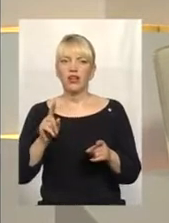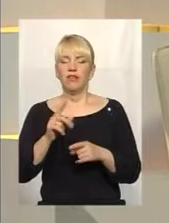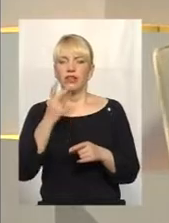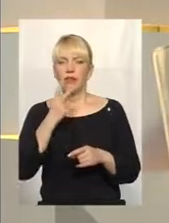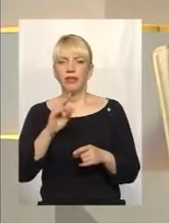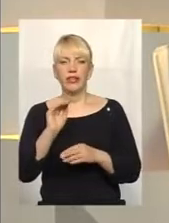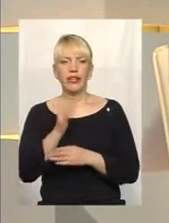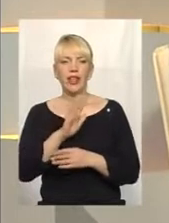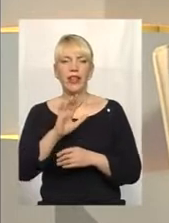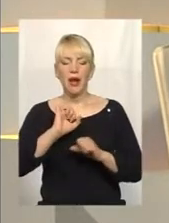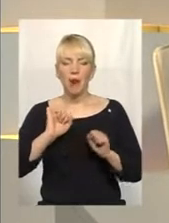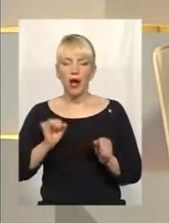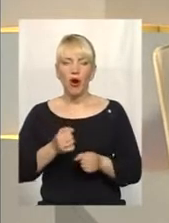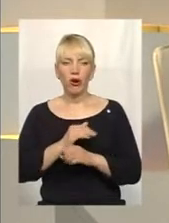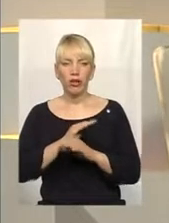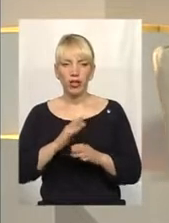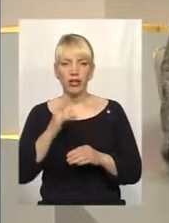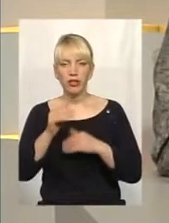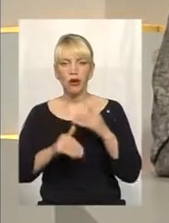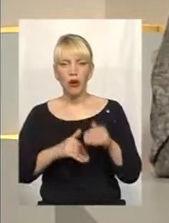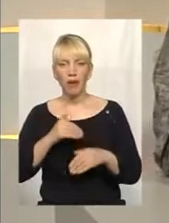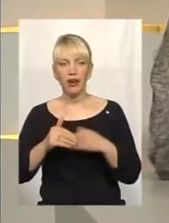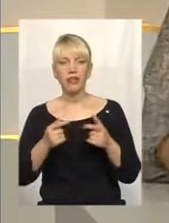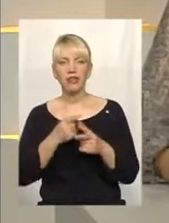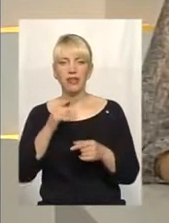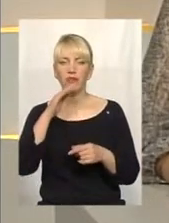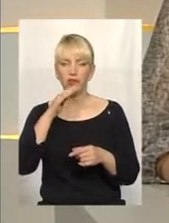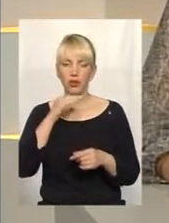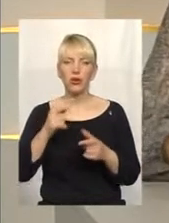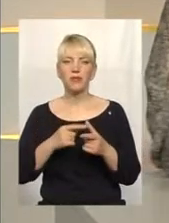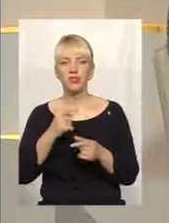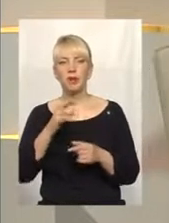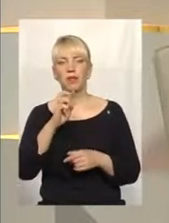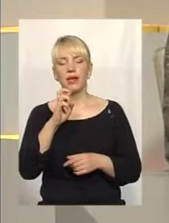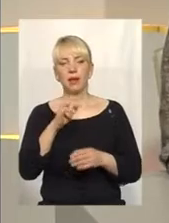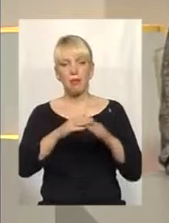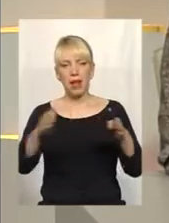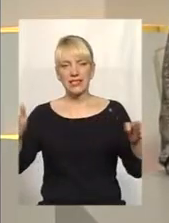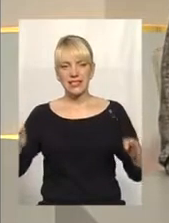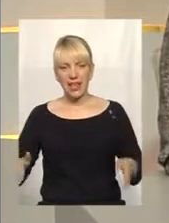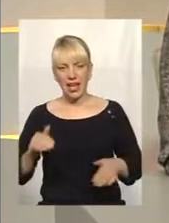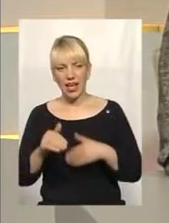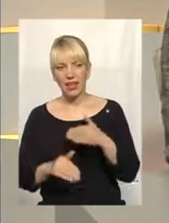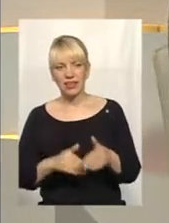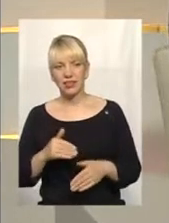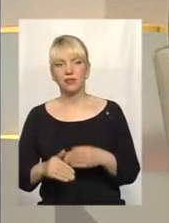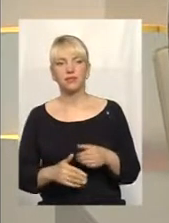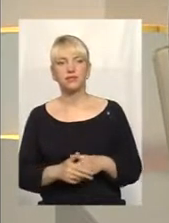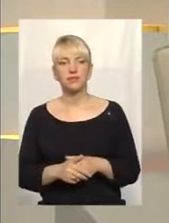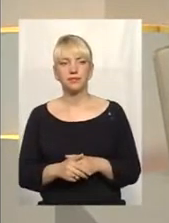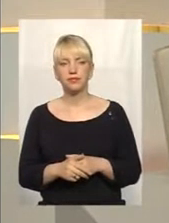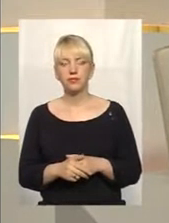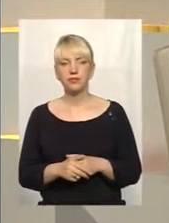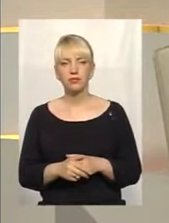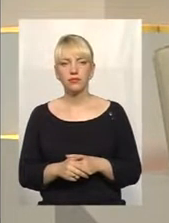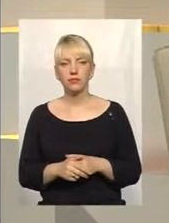не переохолодилася, купаючись чи то в водоймі, чи то в басейні. У нас є і заклади, де є басейни.